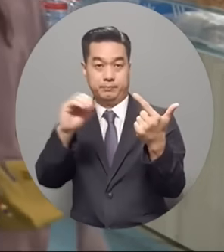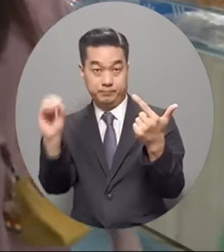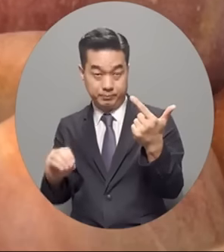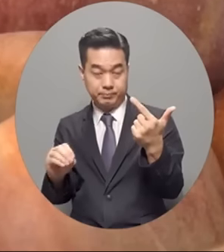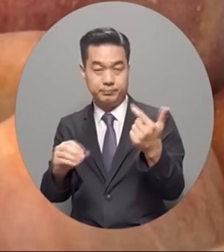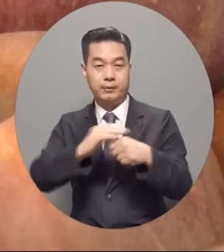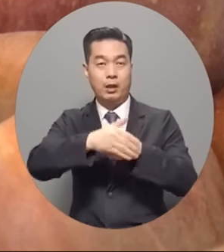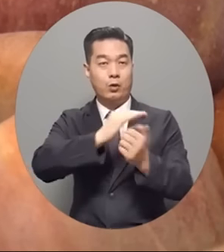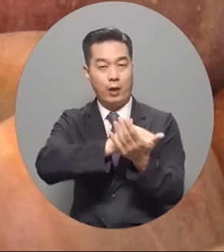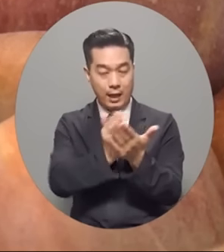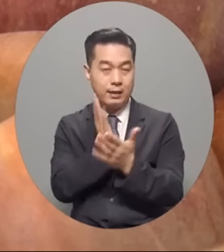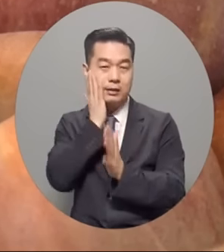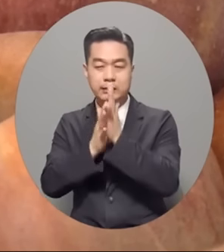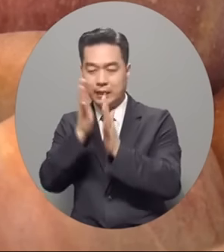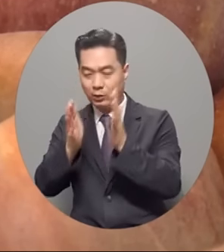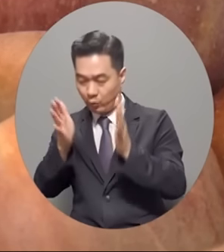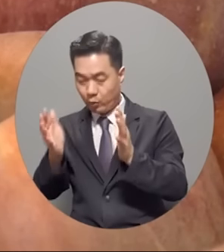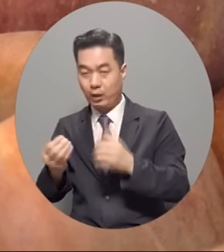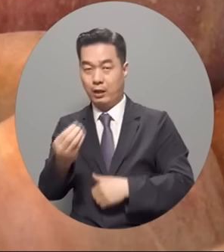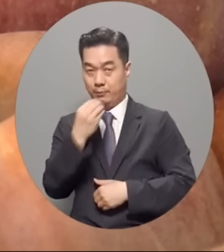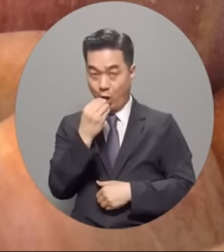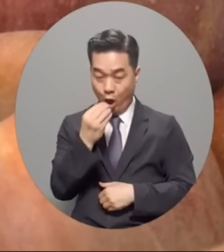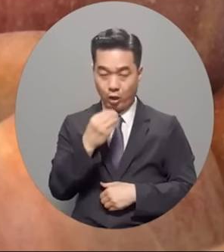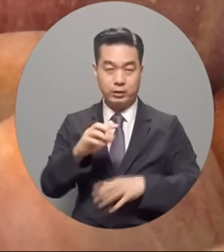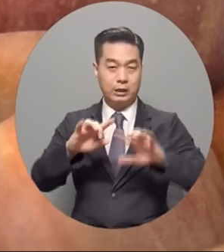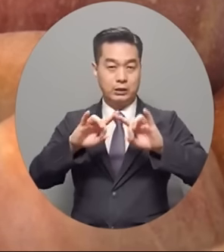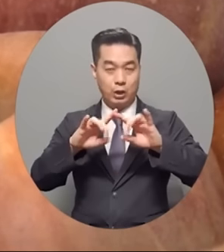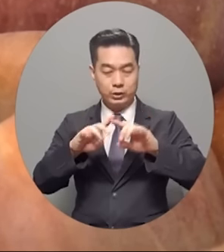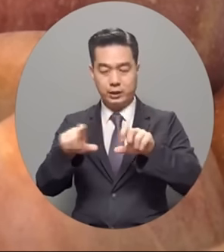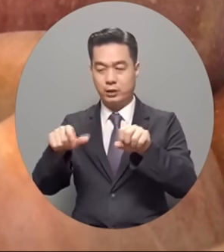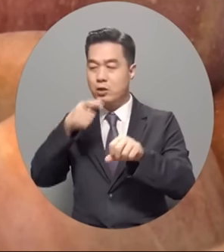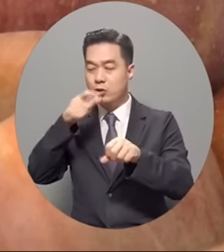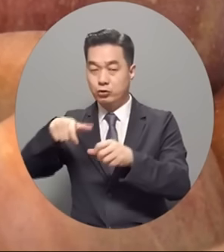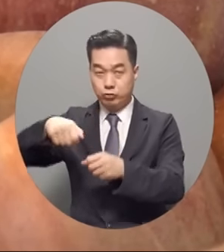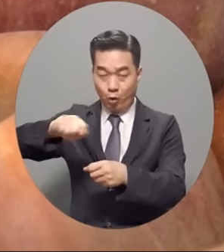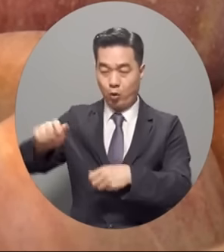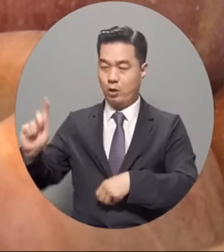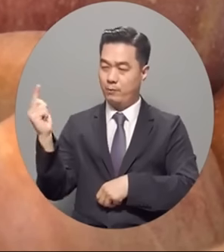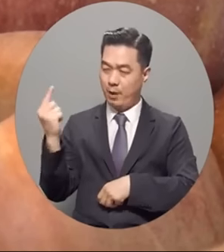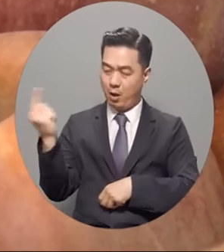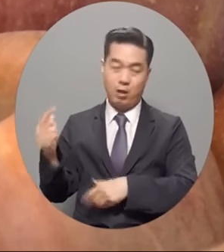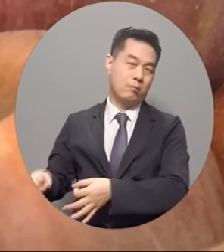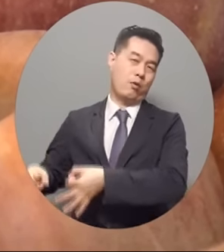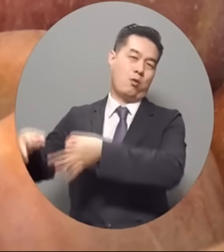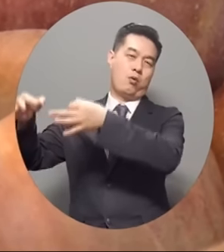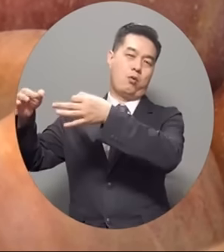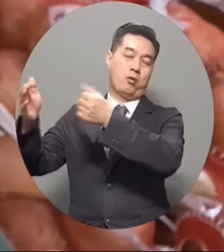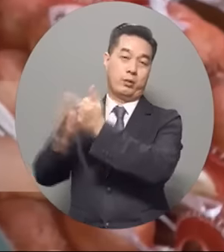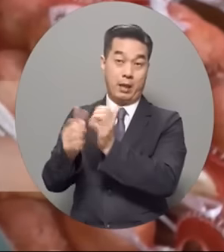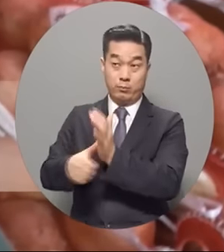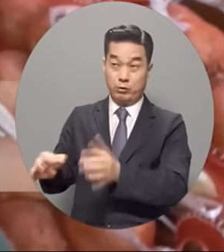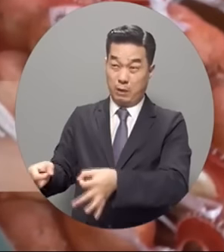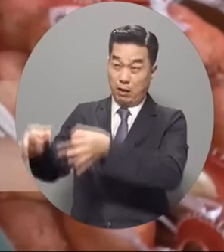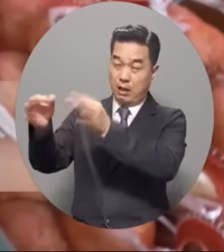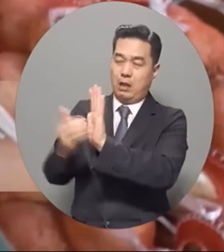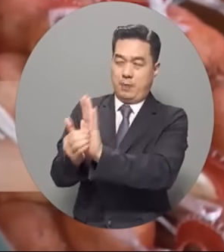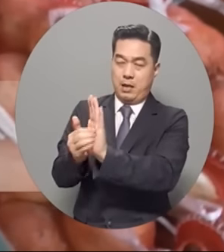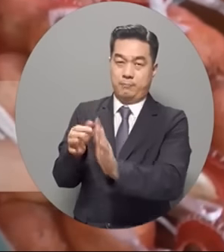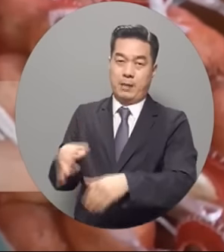과일, 채소 등 먹거리는 물론 전기, 가스, 수도 등 공공요금의 오름폭이 컸습니다. 고물가에 대응하려고 금리를